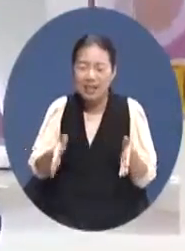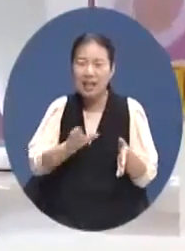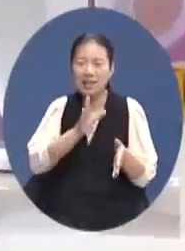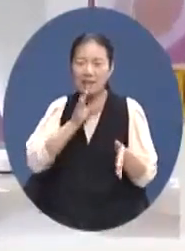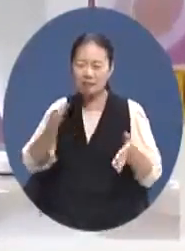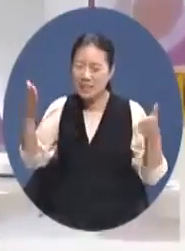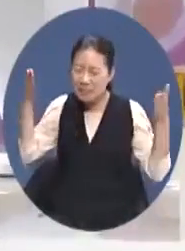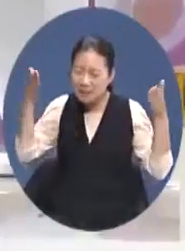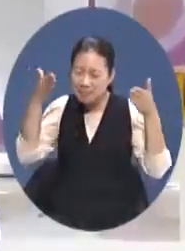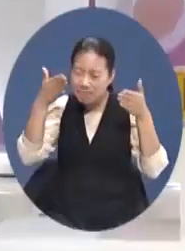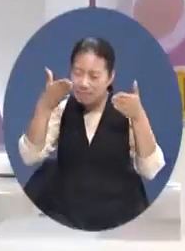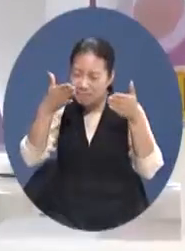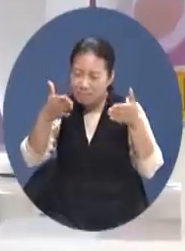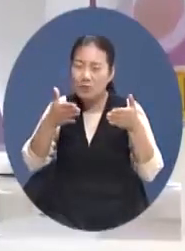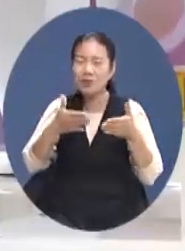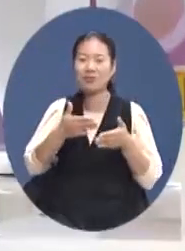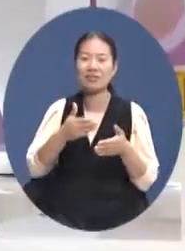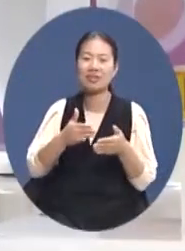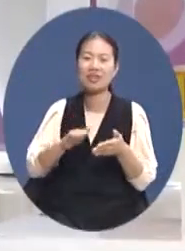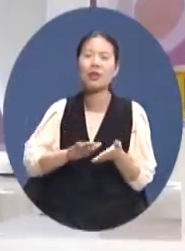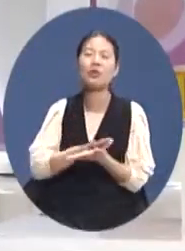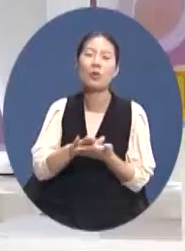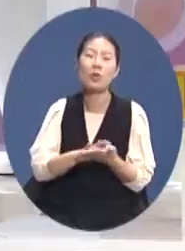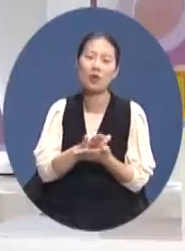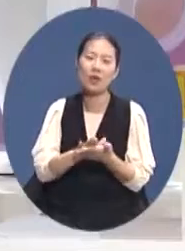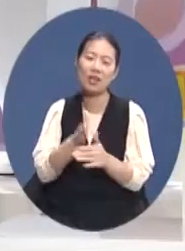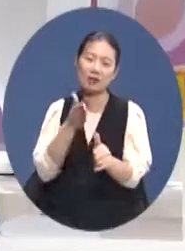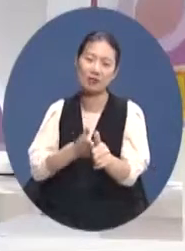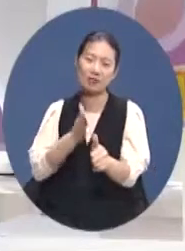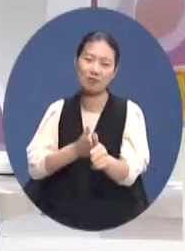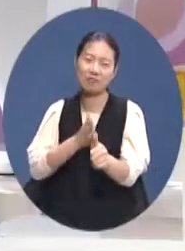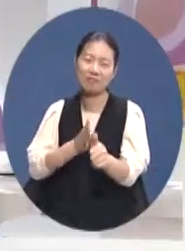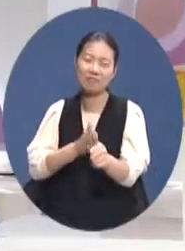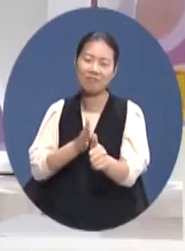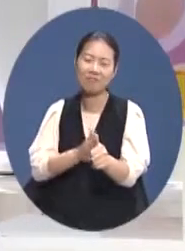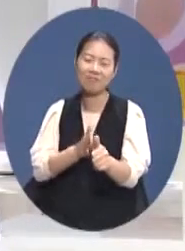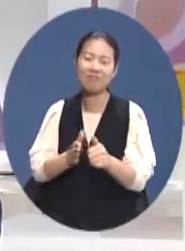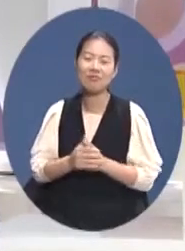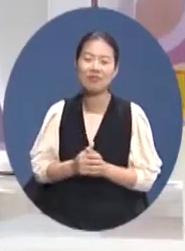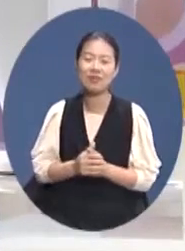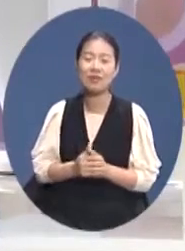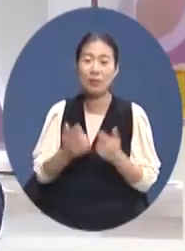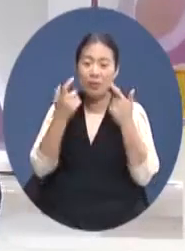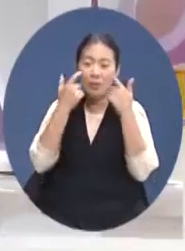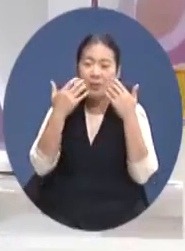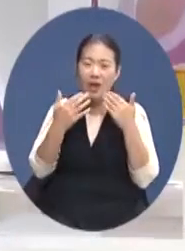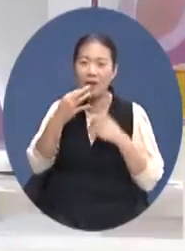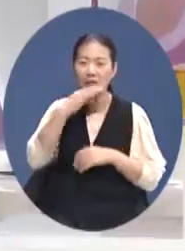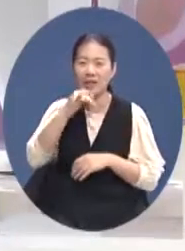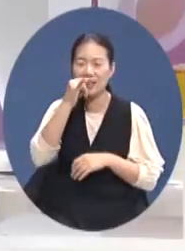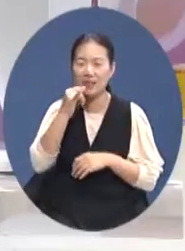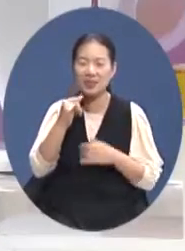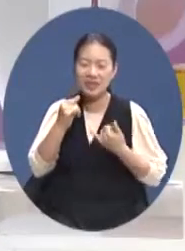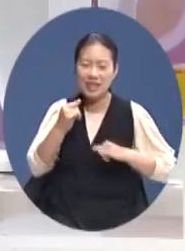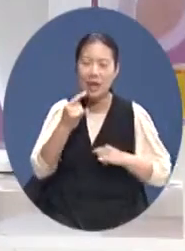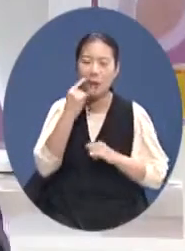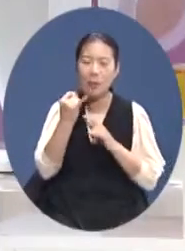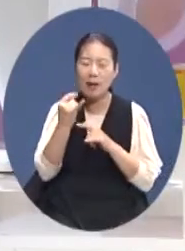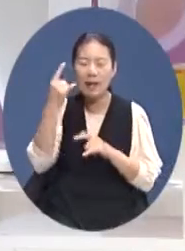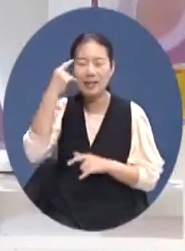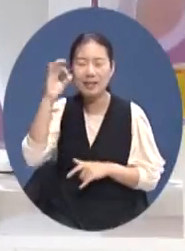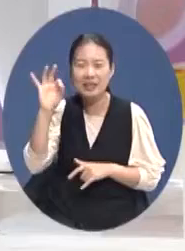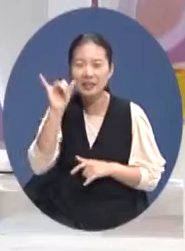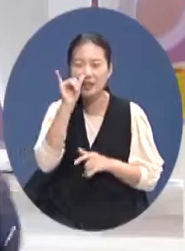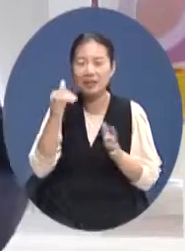아니에요. 그러니까 양보다 진로 아이하고 아주 집중해서 몰입해서 쫙 놀아주시면 분명히 아이가 엄마를 인식하게 되고